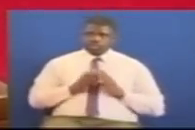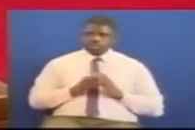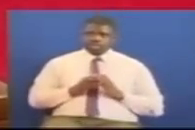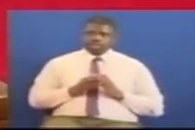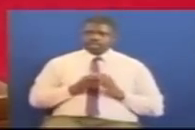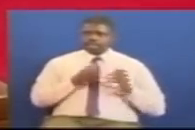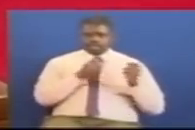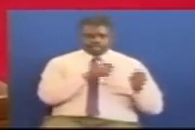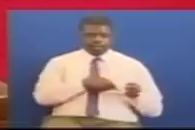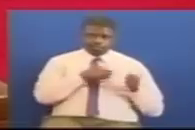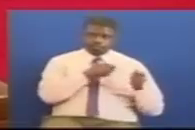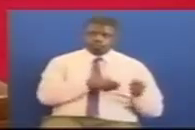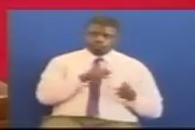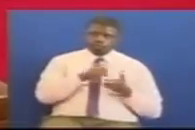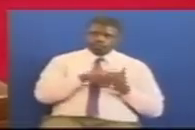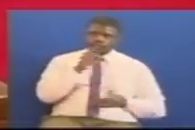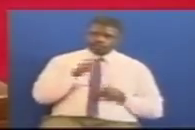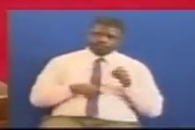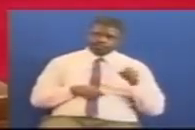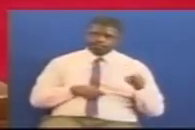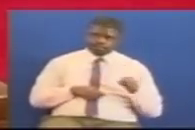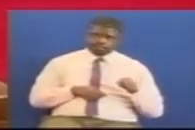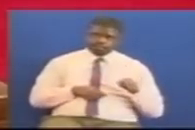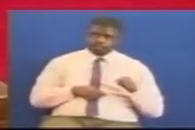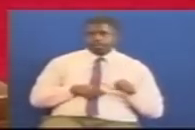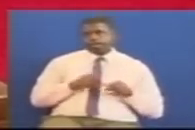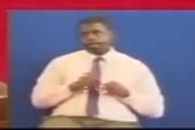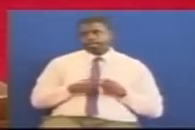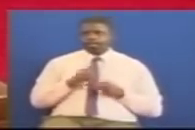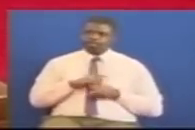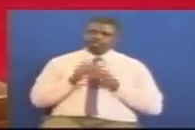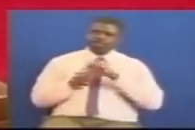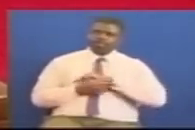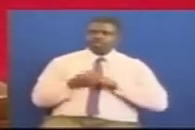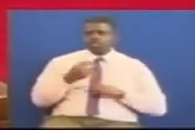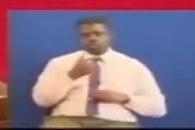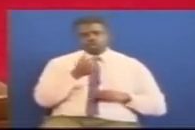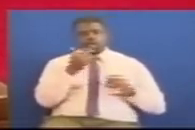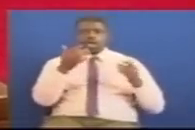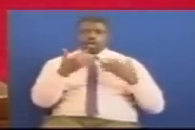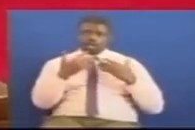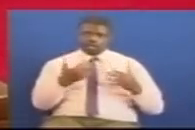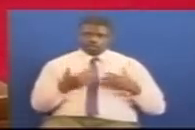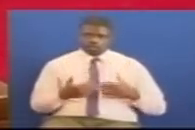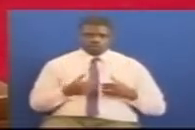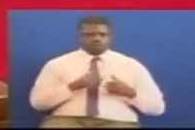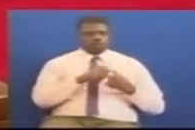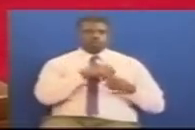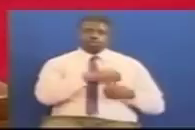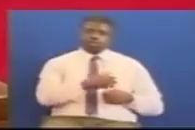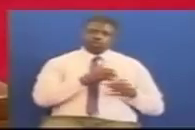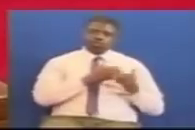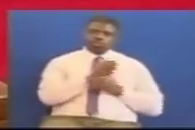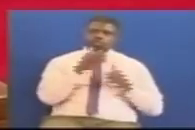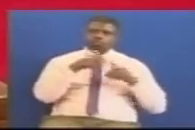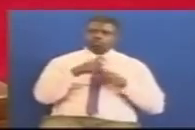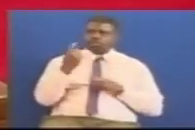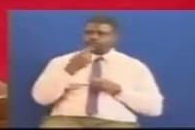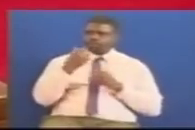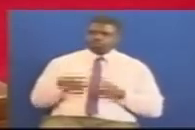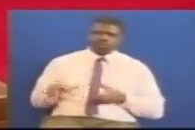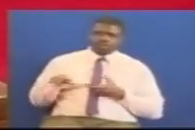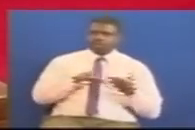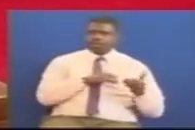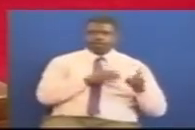ya kilimo kwa tija na kukabiliana na mabadiliko ya tabia nchi, wizara yetu kupitia Tume ya Taifa ya Umwagiliaji